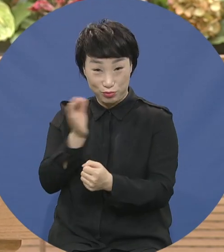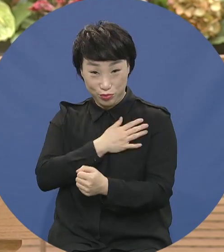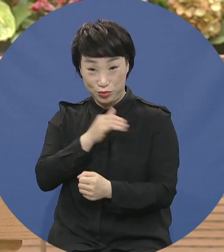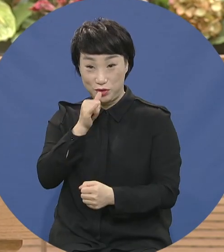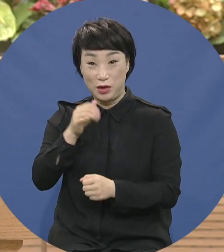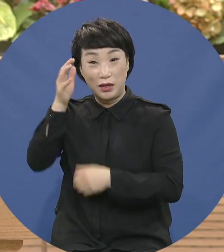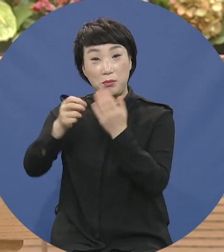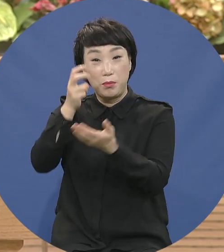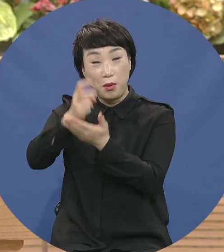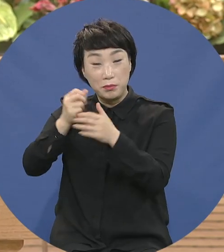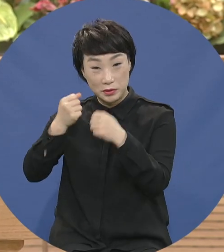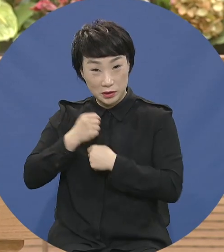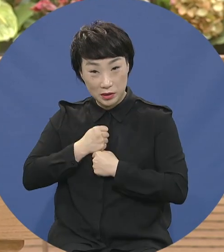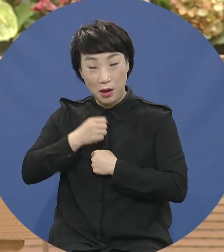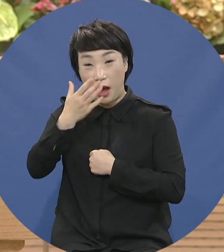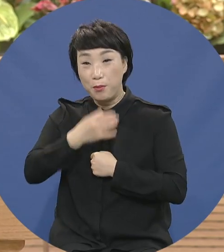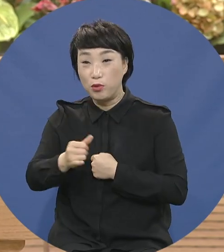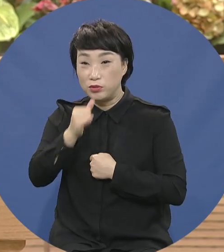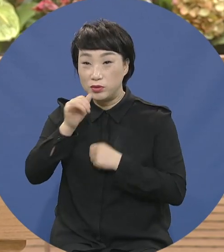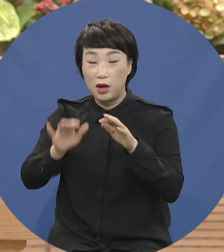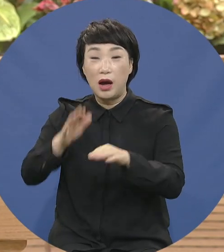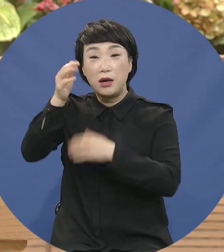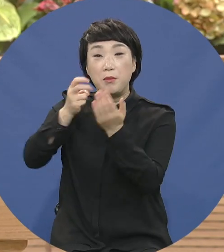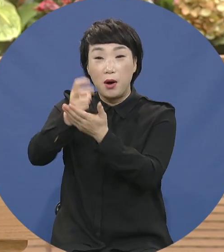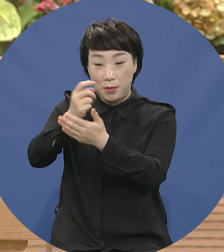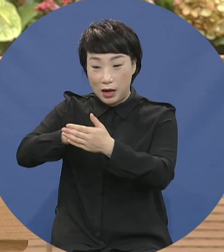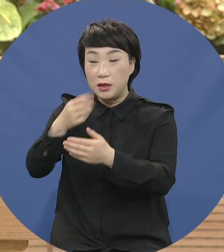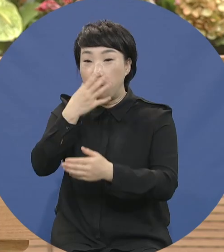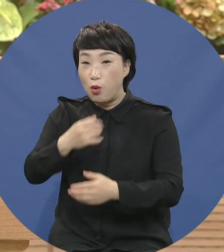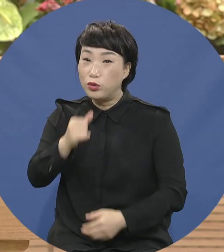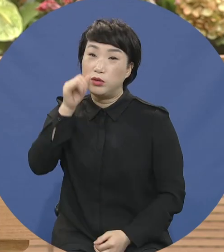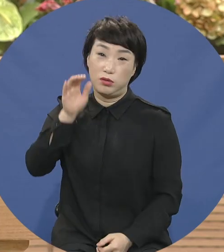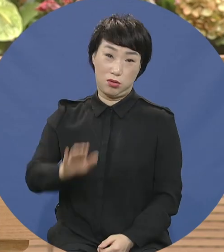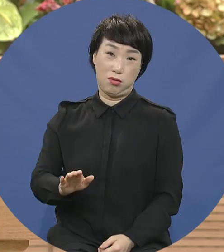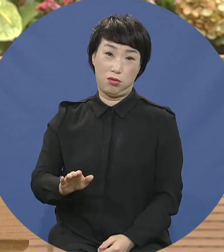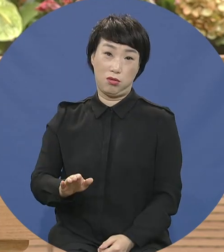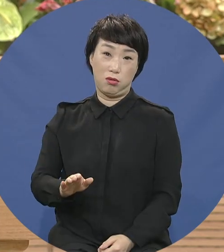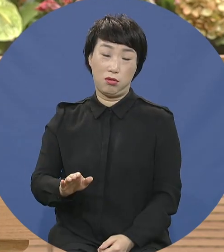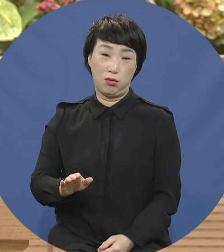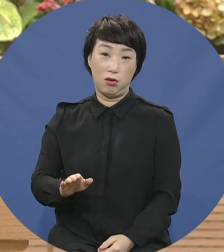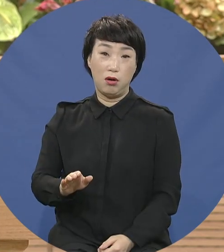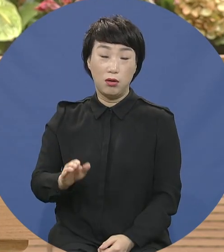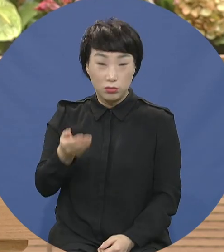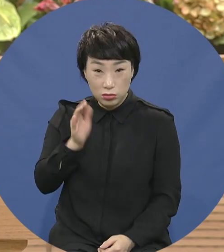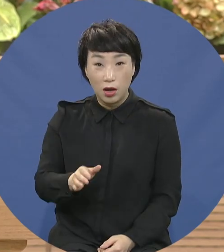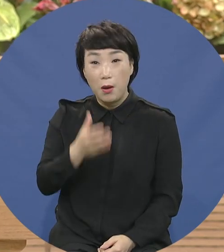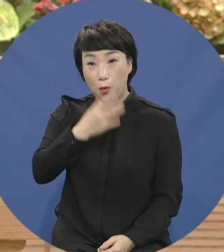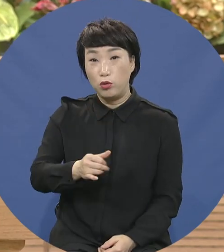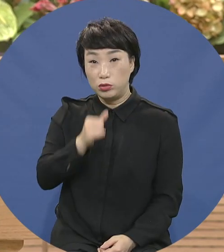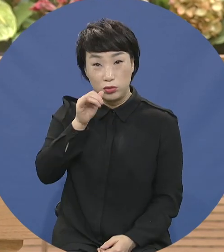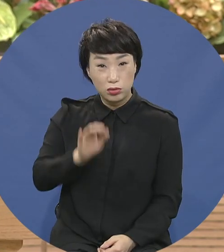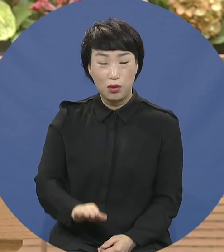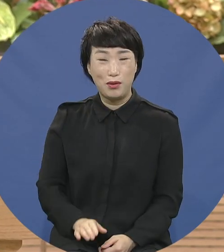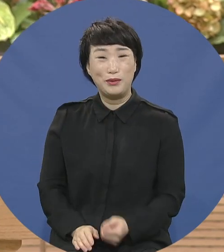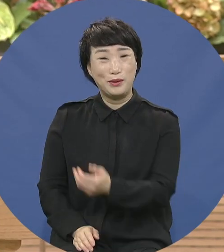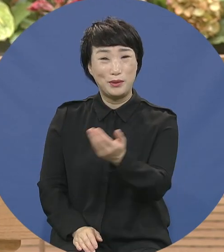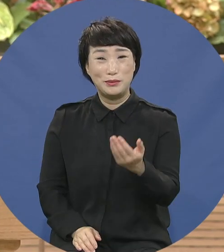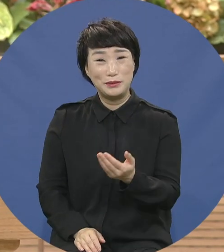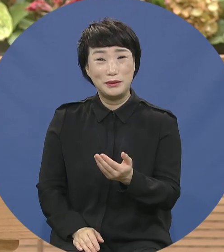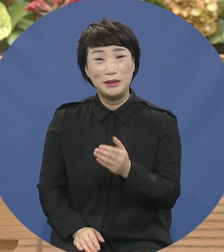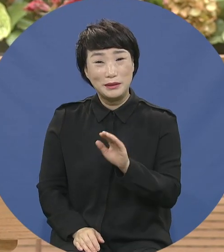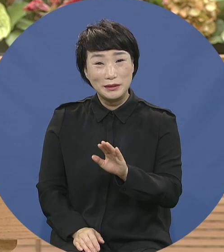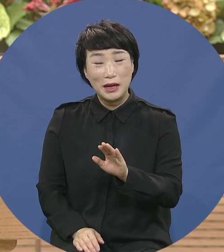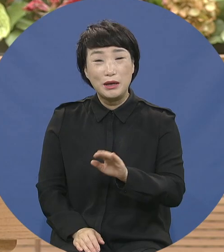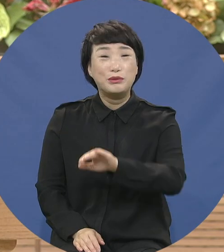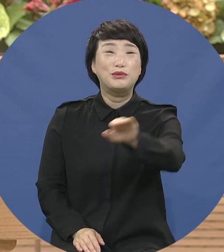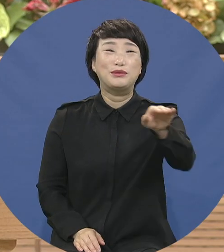부유해, 법을 지키면 행복해, 법 안에 있는 복이 있어. 복이 있어. 응?